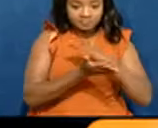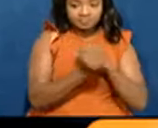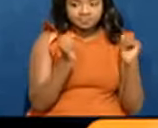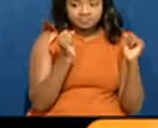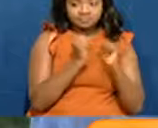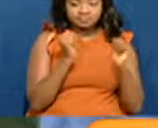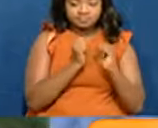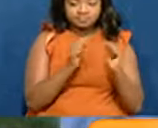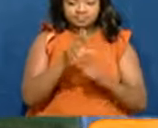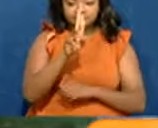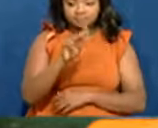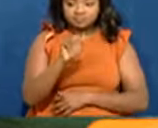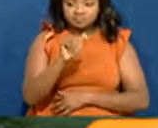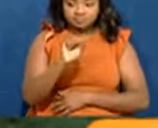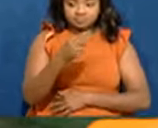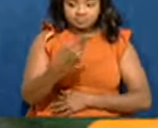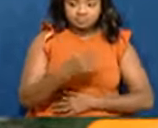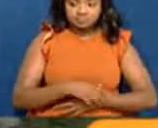makafani ya umashi ya Nairobi.